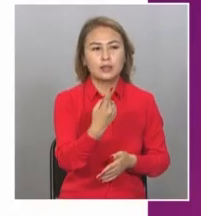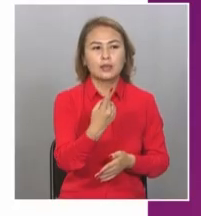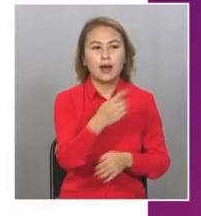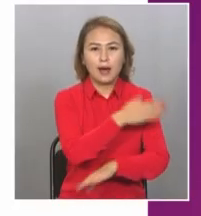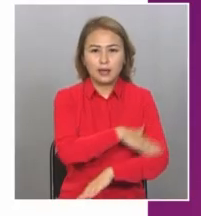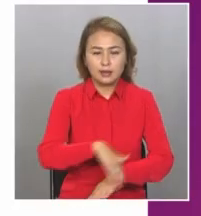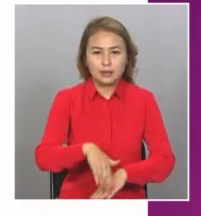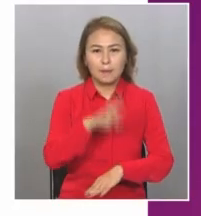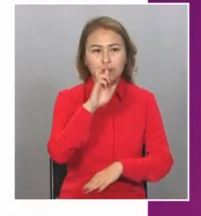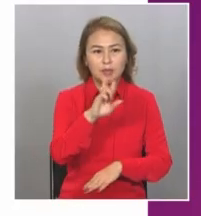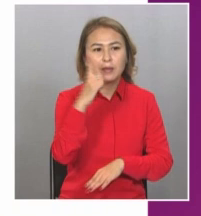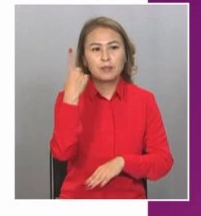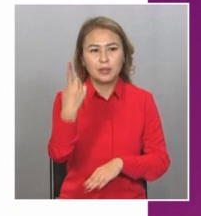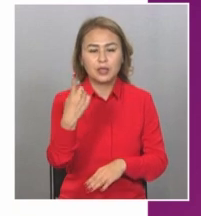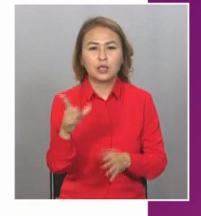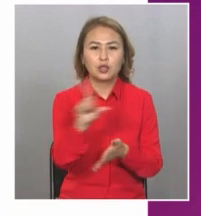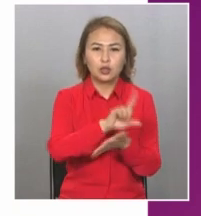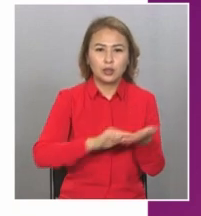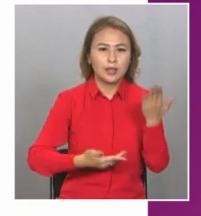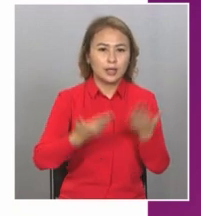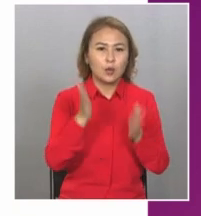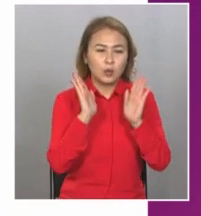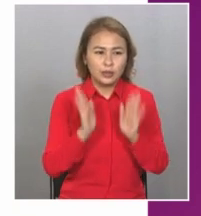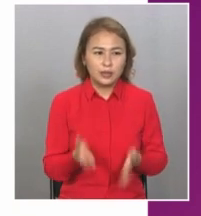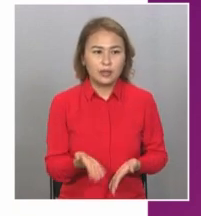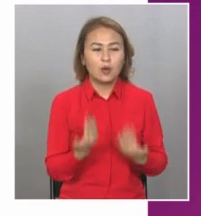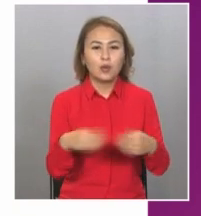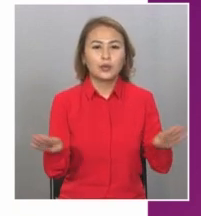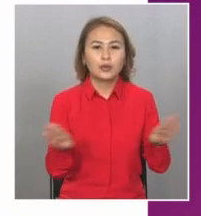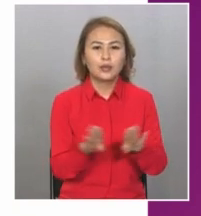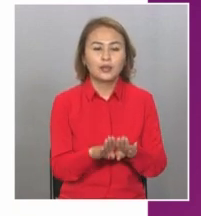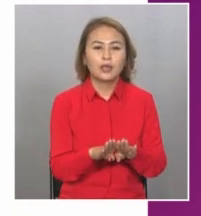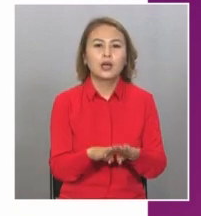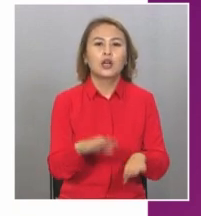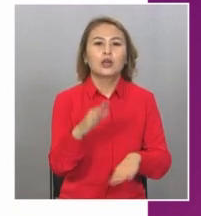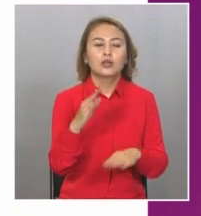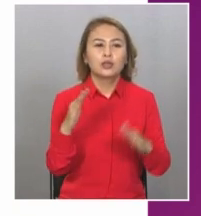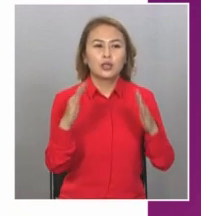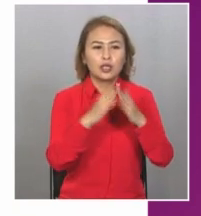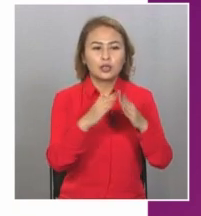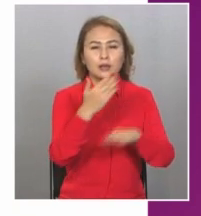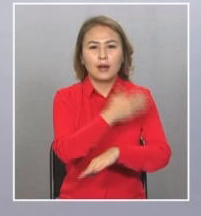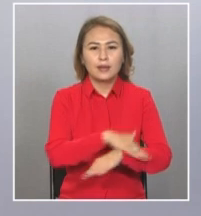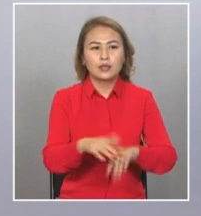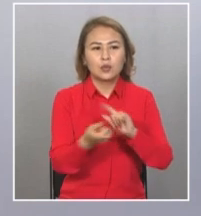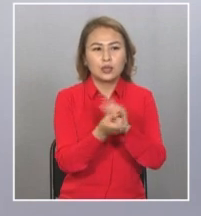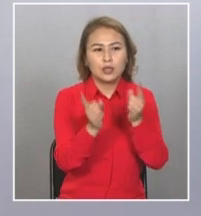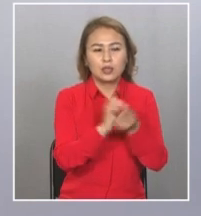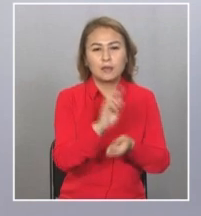адресті B1 ұяшығына көшіретін болсақ, онда ұяшықтың адресі B1 болып